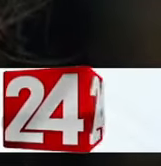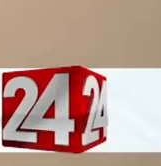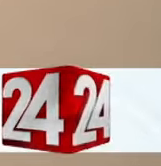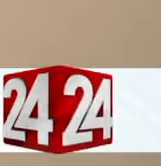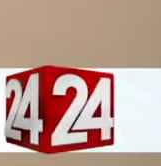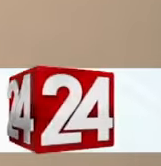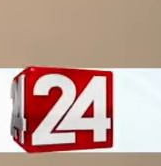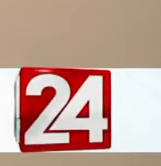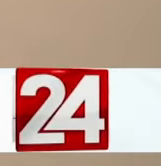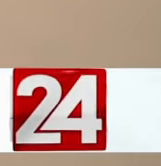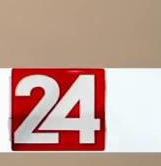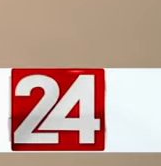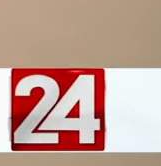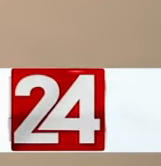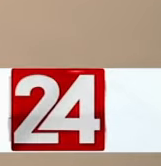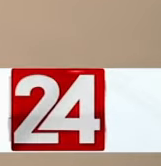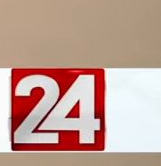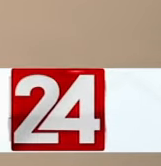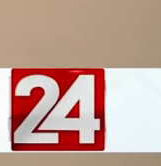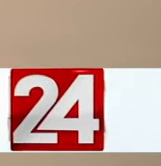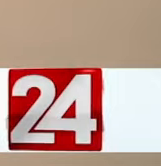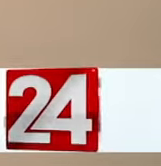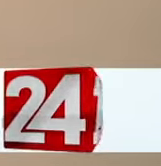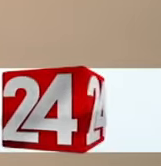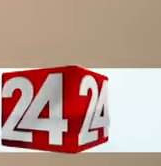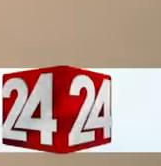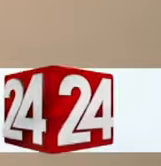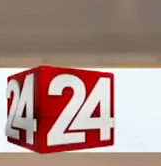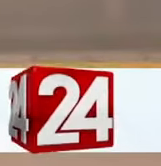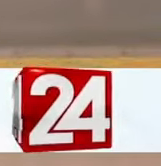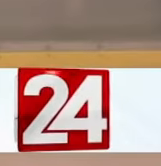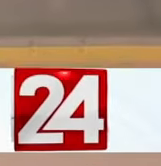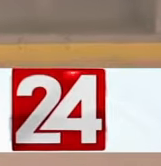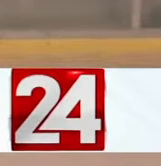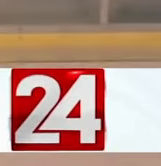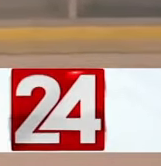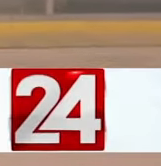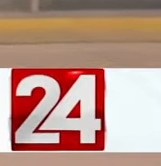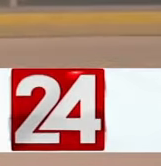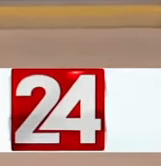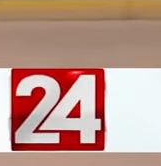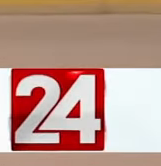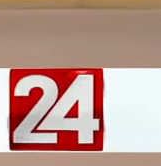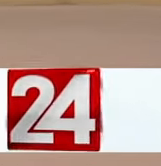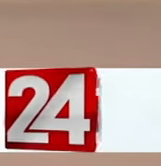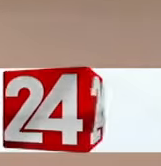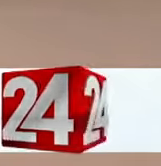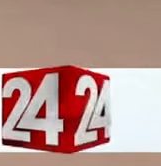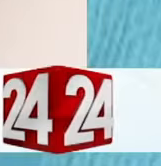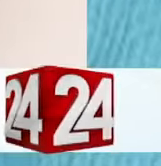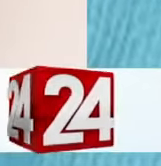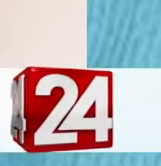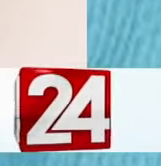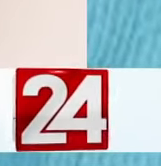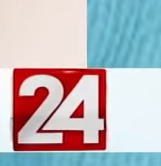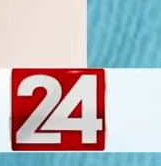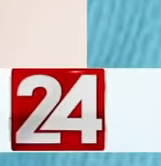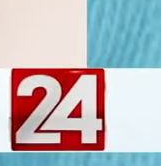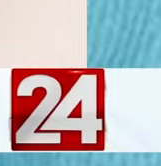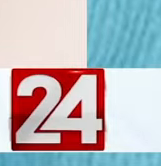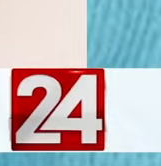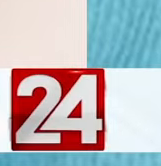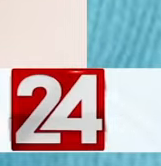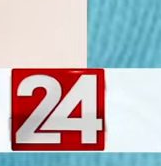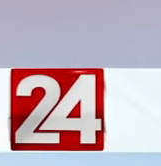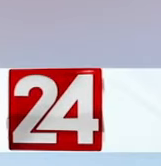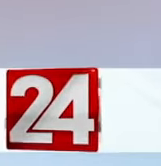At unang episode pa lang ng countdown na ang figure skating series ng bansa na Hearts on Ice. Hindi lang panalo